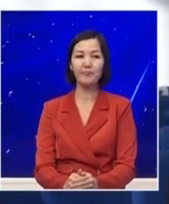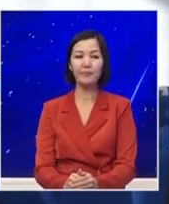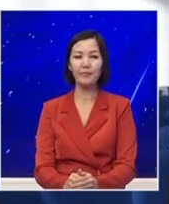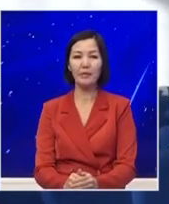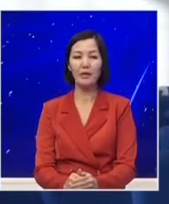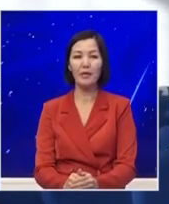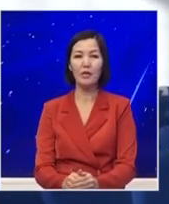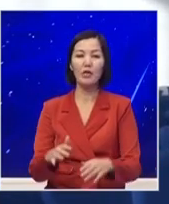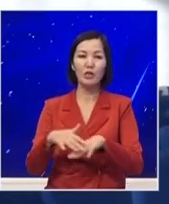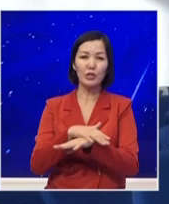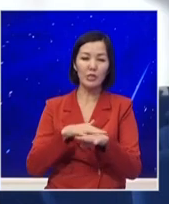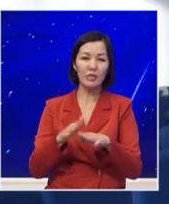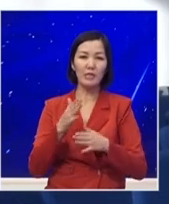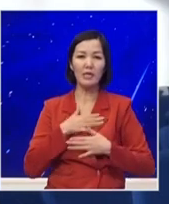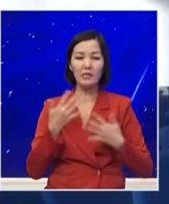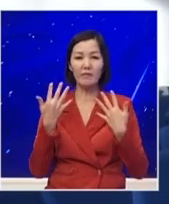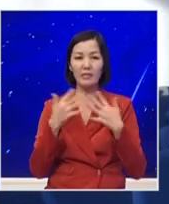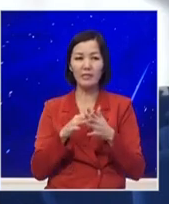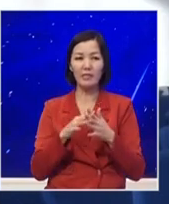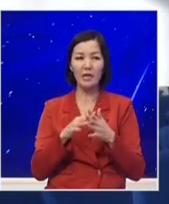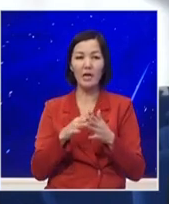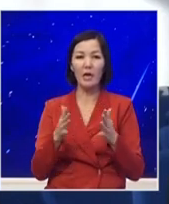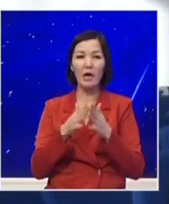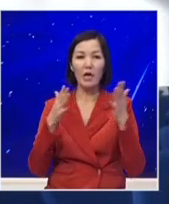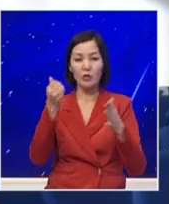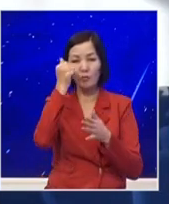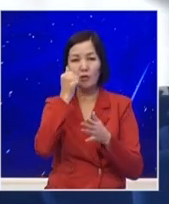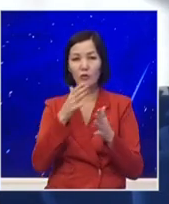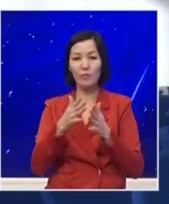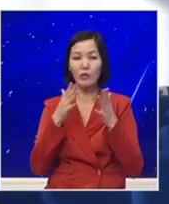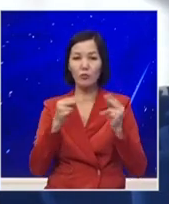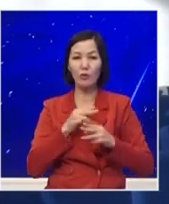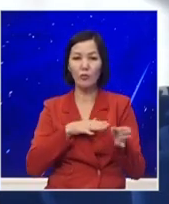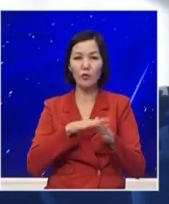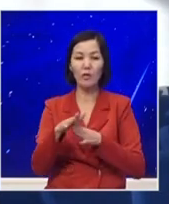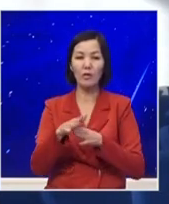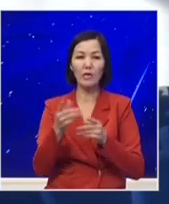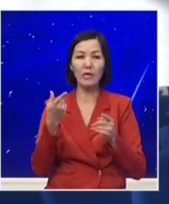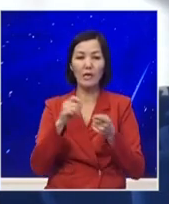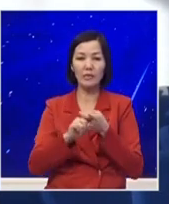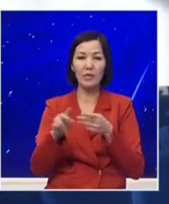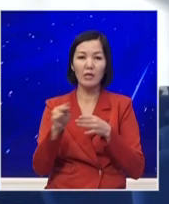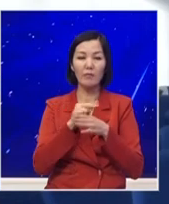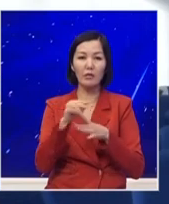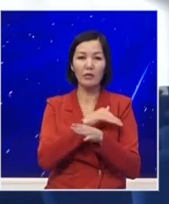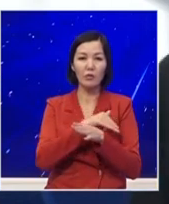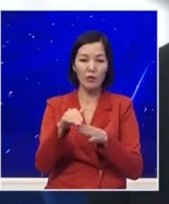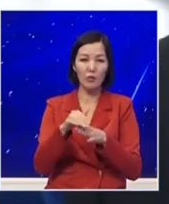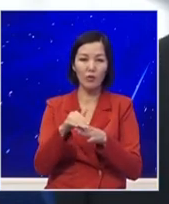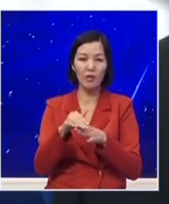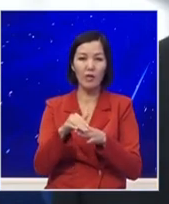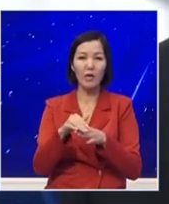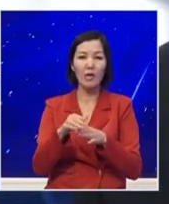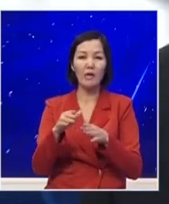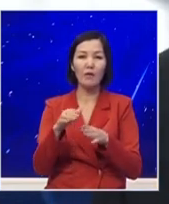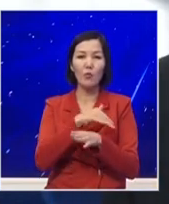От имени жителей нашего села я хочу выразить признательность. Мы видим вашу работу. Проводят газ, ремонтируют дороги, появляется уличное